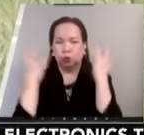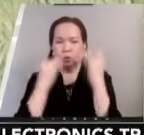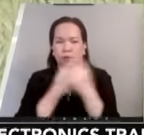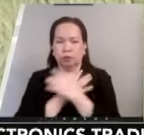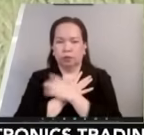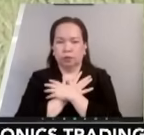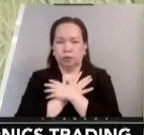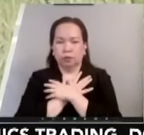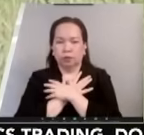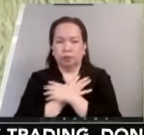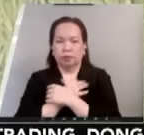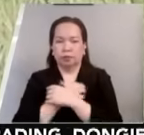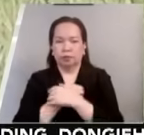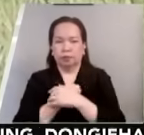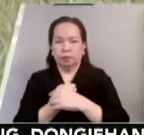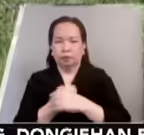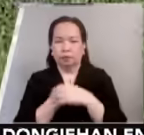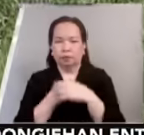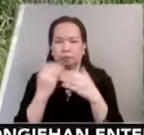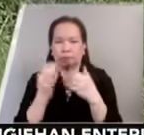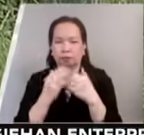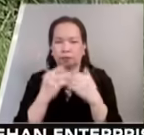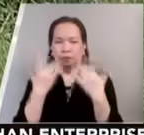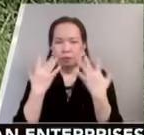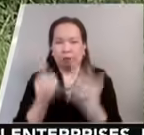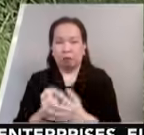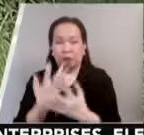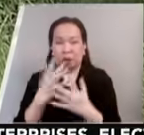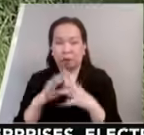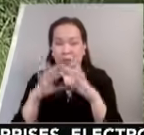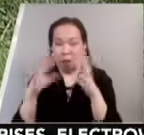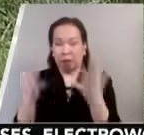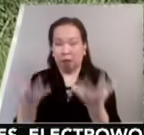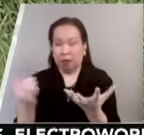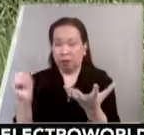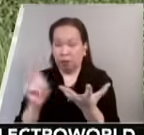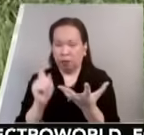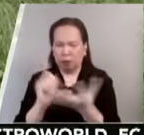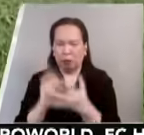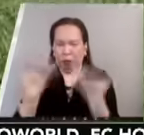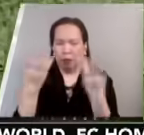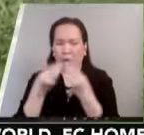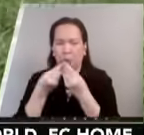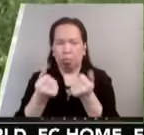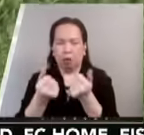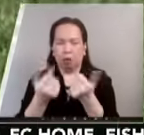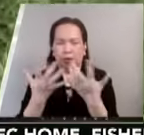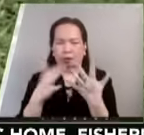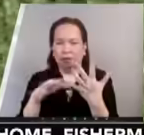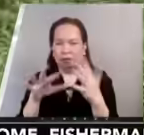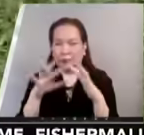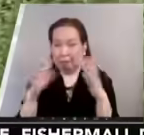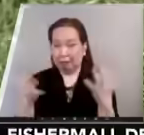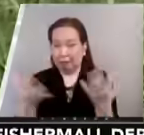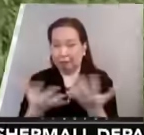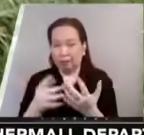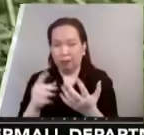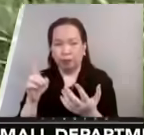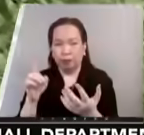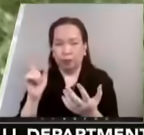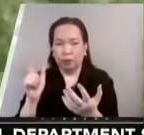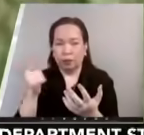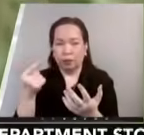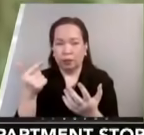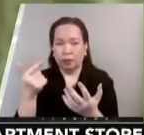Andal halos walang natira sa pakwang kinabitan ng 120 gram ng pulbura na ID dinemo ng qcpd sa C